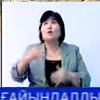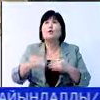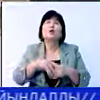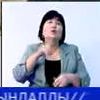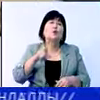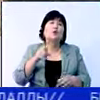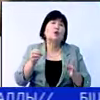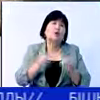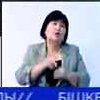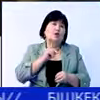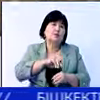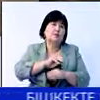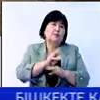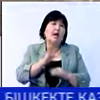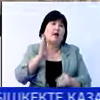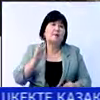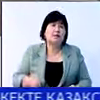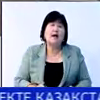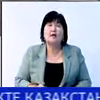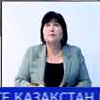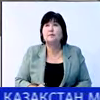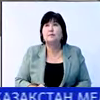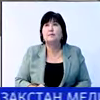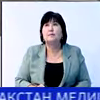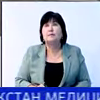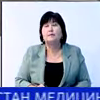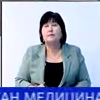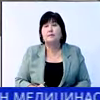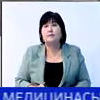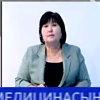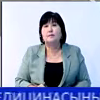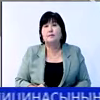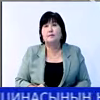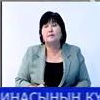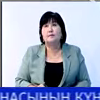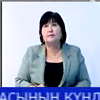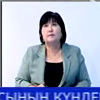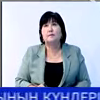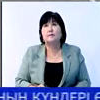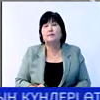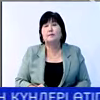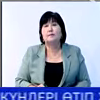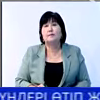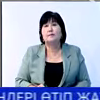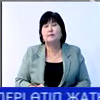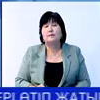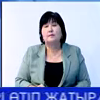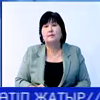адам тұрақты жұмыспен қамтылмақ. Әкімдер Жолтаев, Алпамыс Әшірбеков, Қанат Махамбетов, Қызылорда телеарнасы, Арал